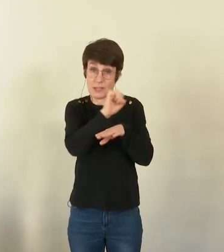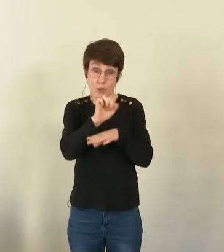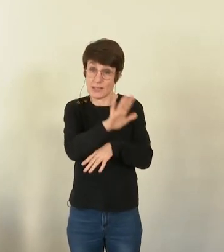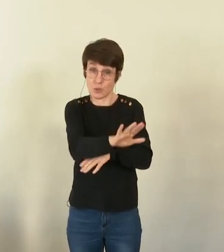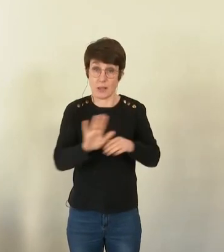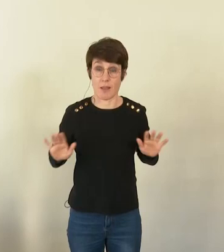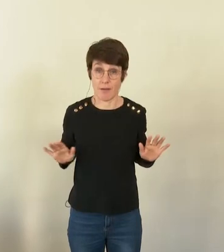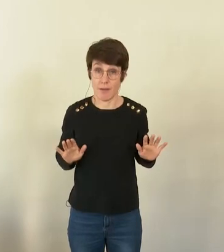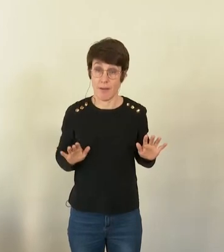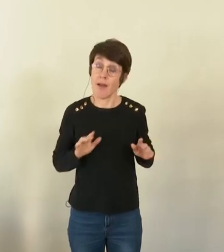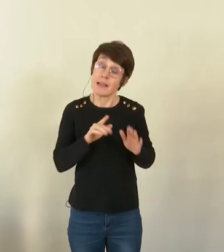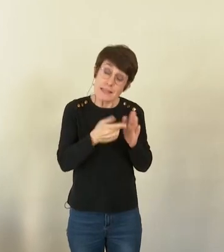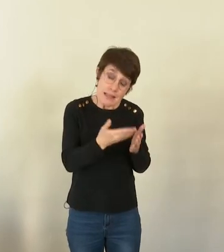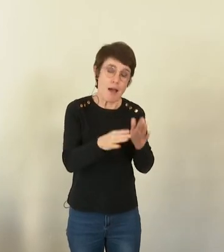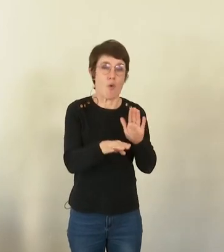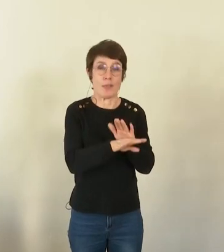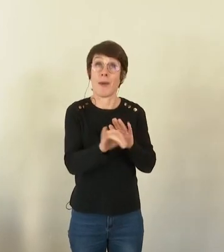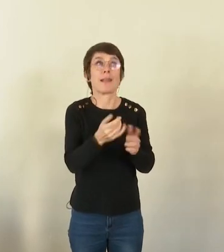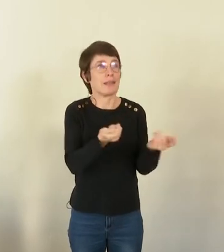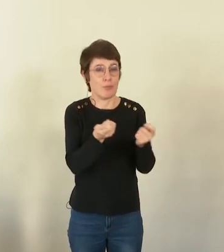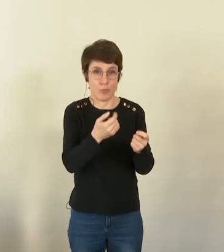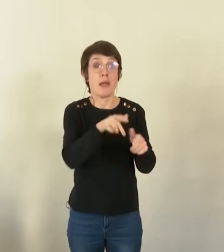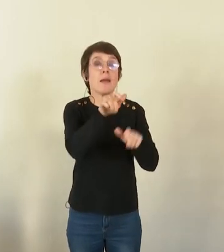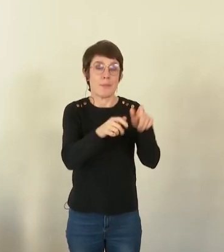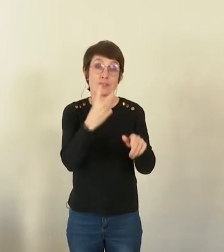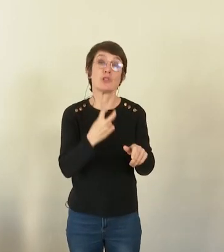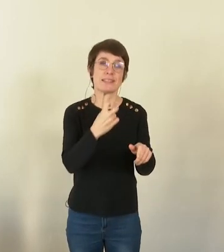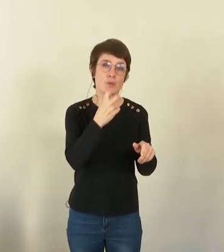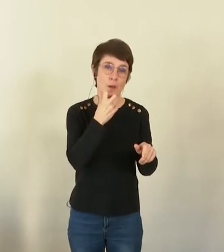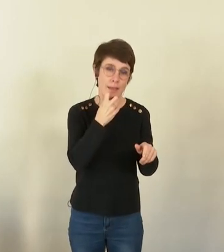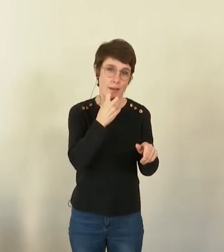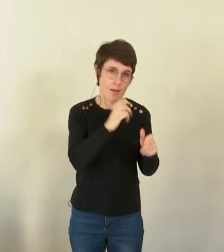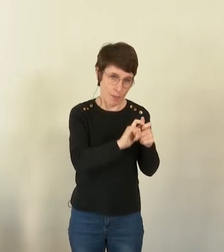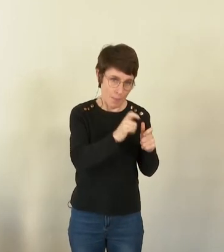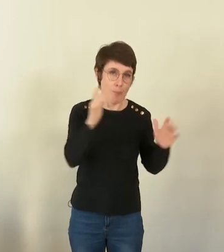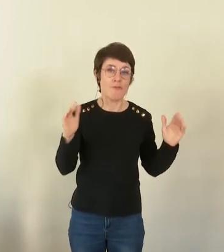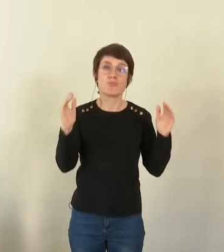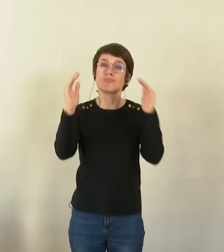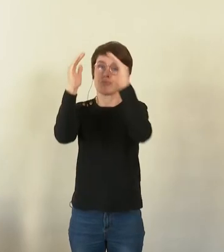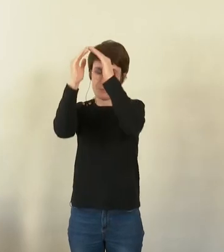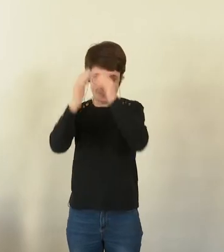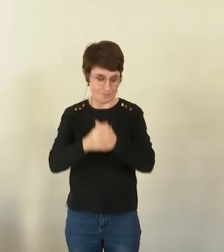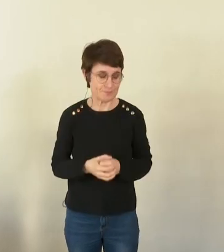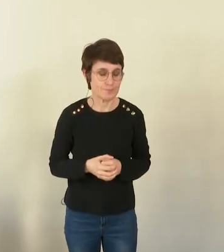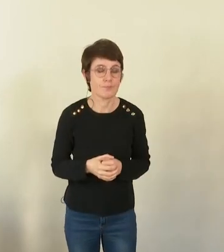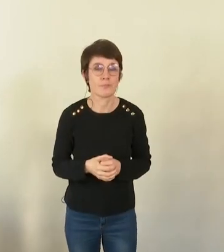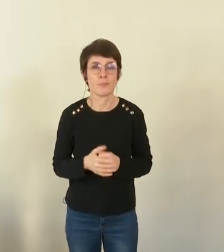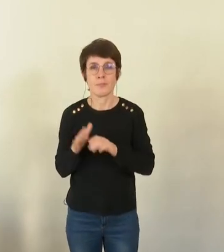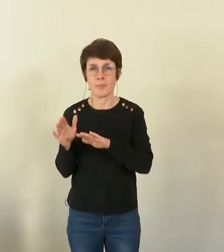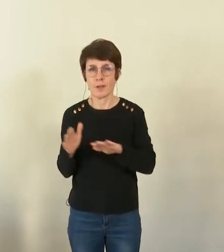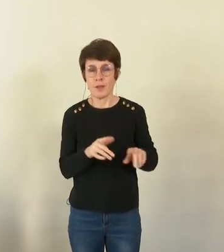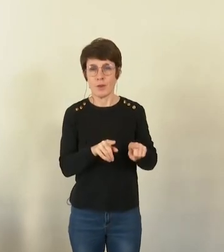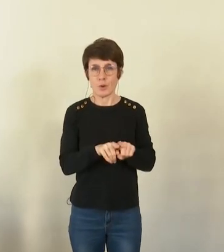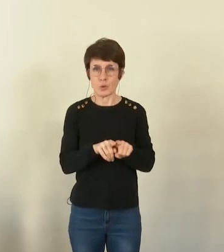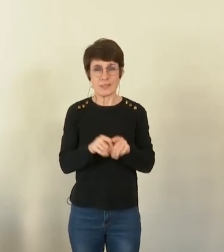provient d'abord des citoyens avant de monter dans le giron institutionnel ensuite on peut s'interroger sur la pertinence de voir la